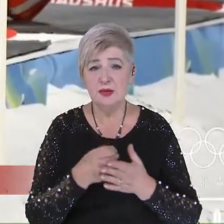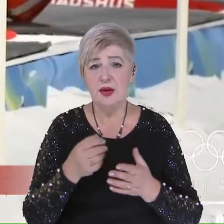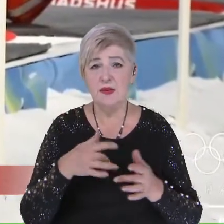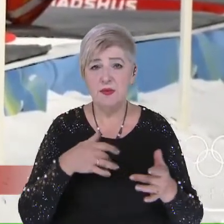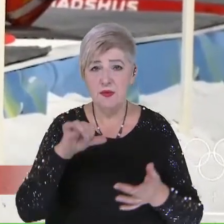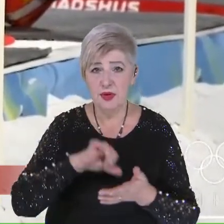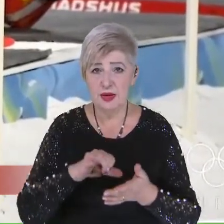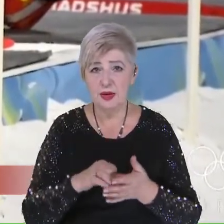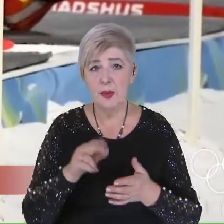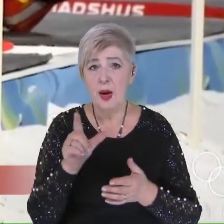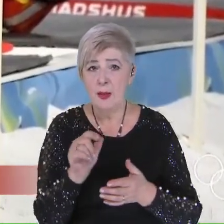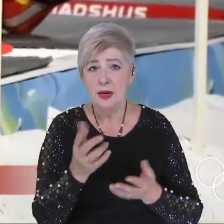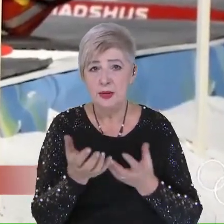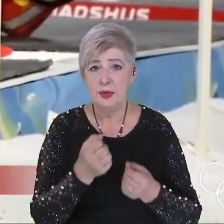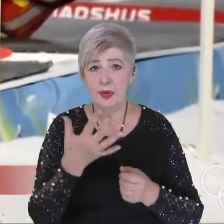набрала